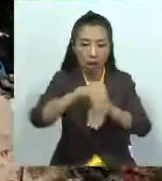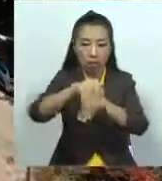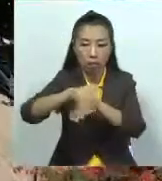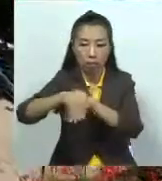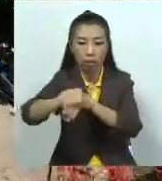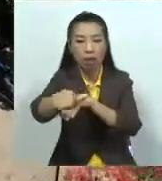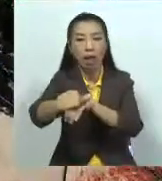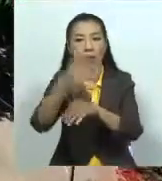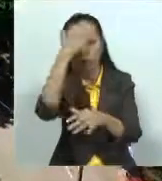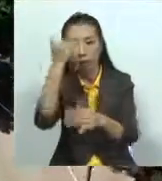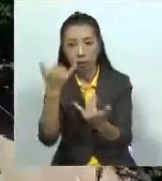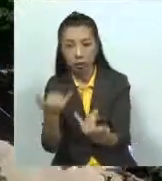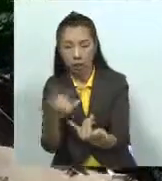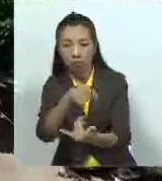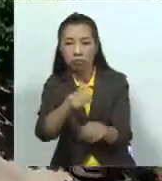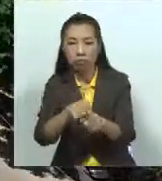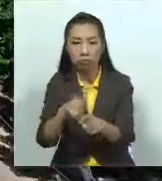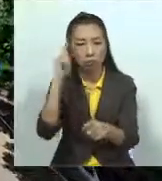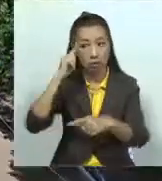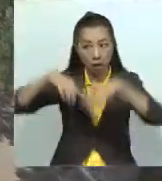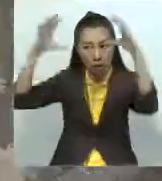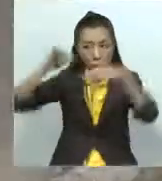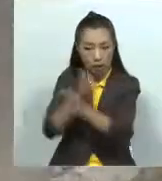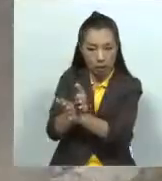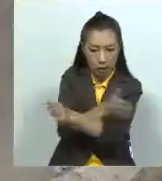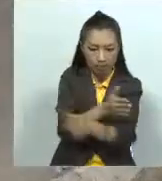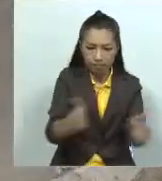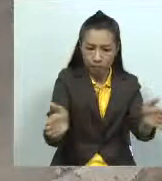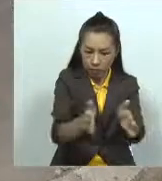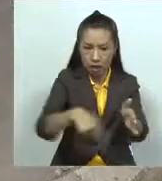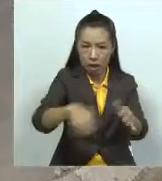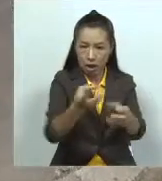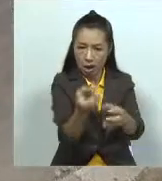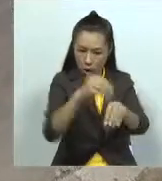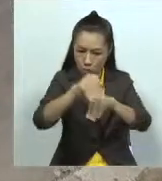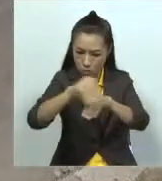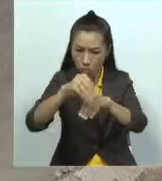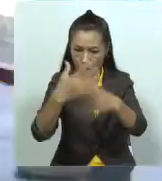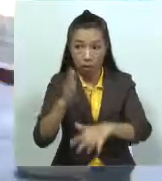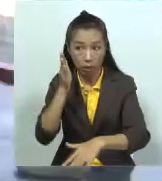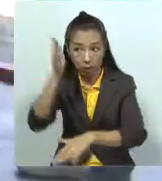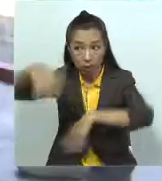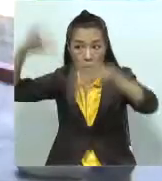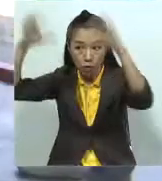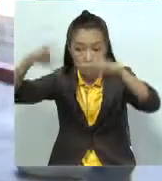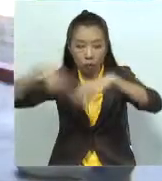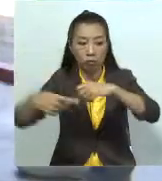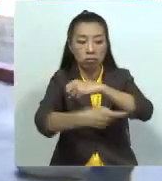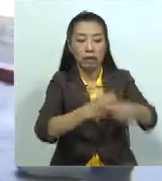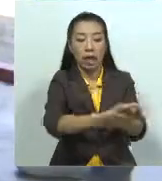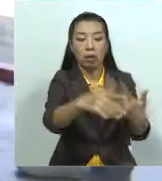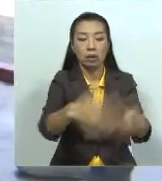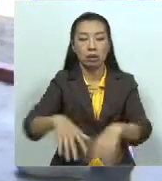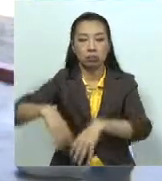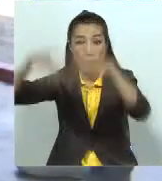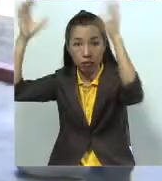ขยับพื้นที่เพาะปลูกให้เร็วขึ้นเพราะจะได้ใช้พื้นที่ทุ่งแห่งนี้รับน้ำในช่วงฤดูน้ำหลากสถานีสูบน้ำที่4